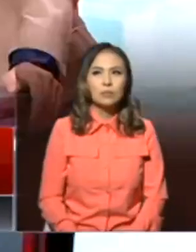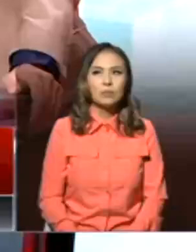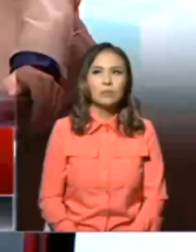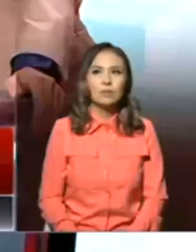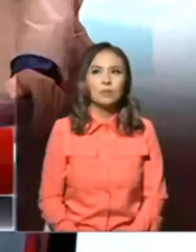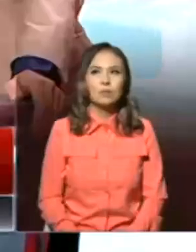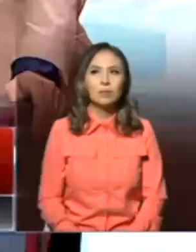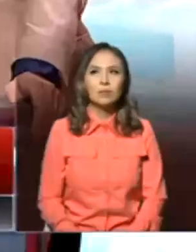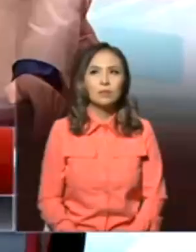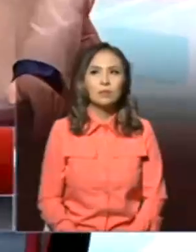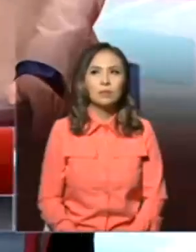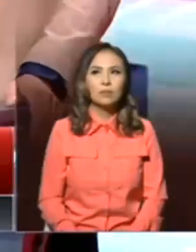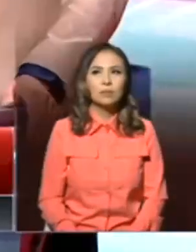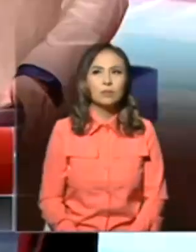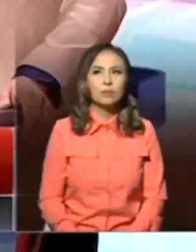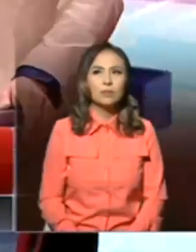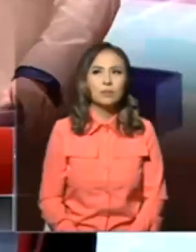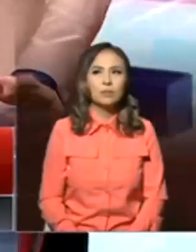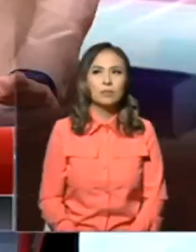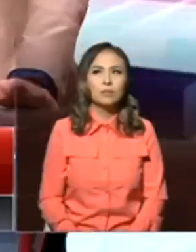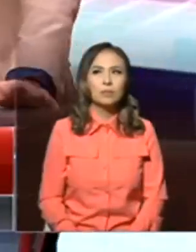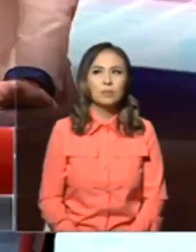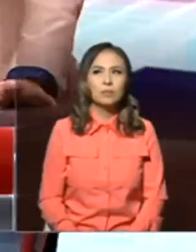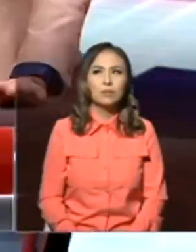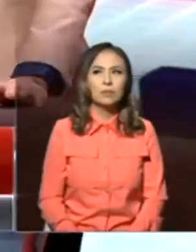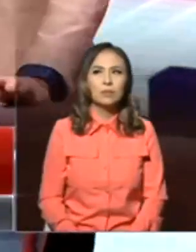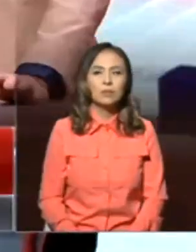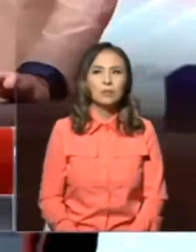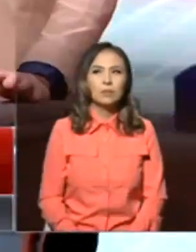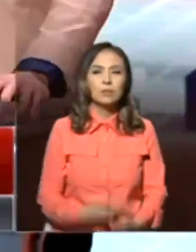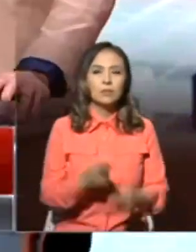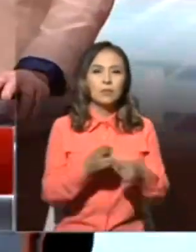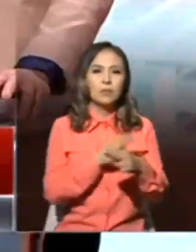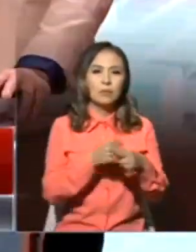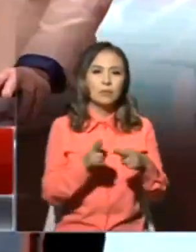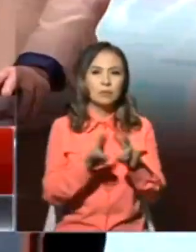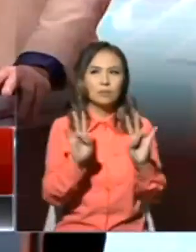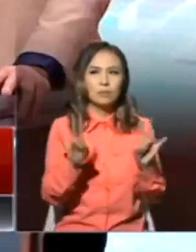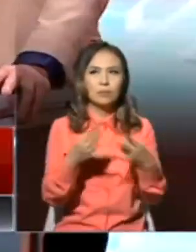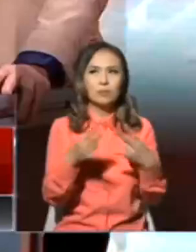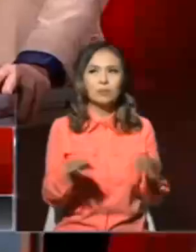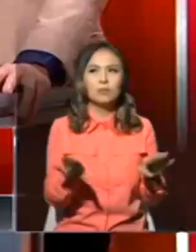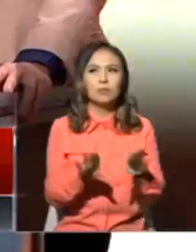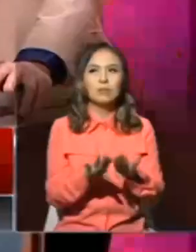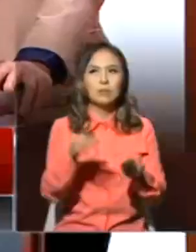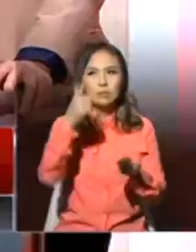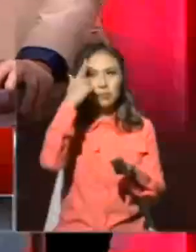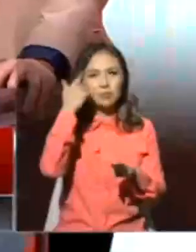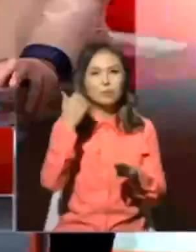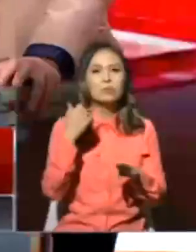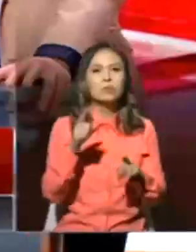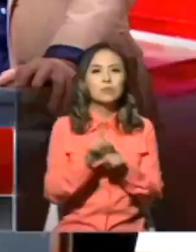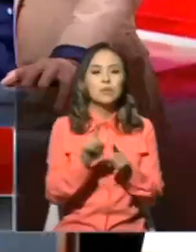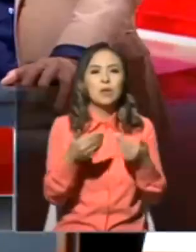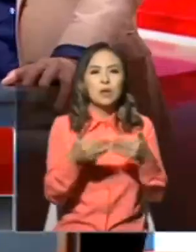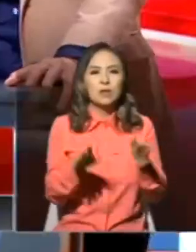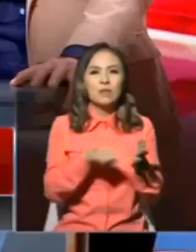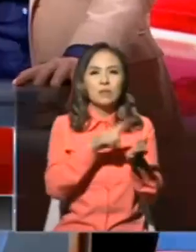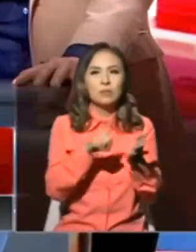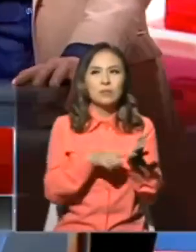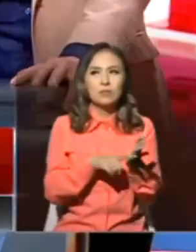алмаймын. Жарайды. Жақсы нәрсе. Арандатушылықпен айналыспай ақ қояйық, эфирде болмасын. Бұл арандатушылығымыз, біз білу керек. Бұл ашық сұрақ. Бұл